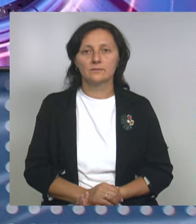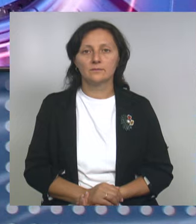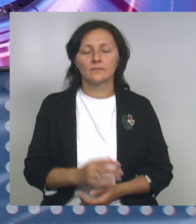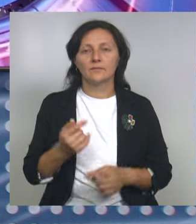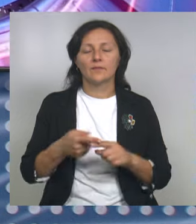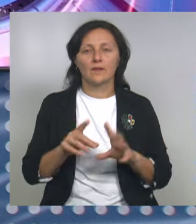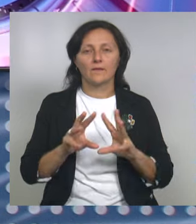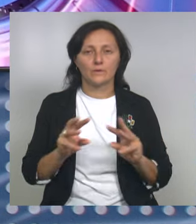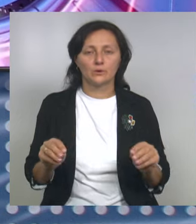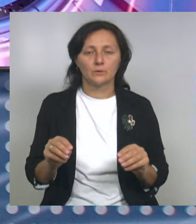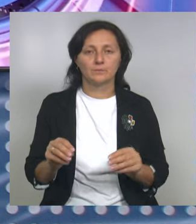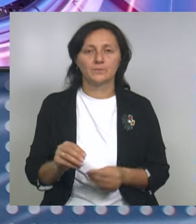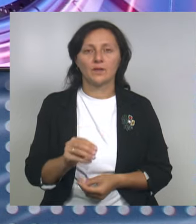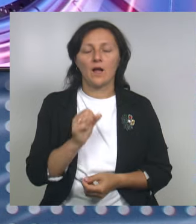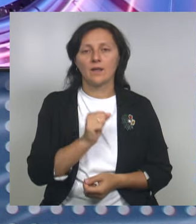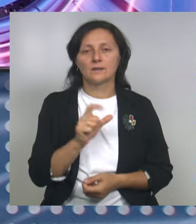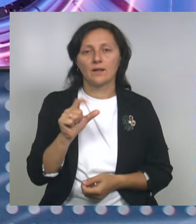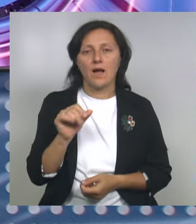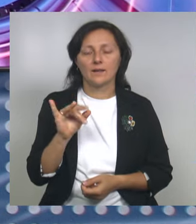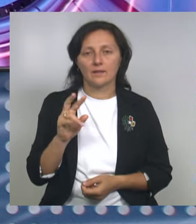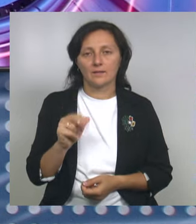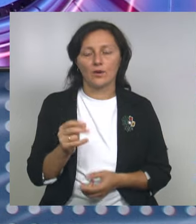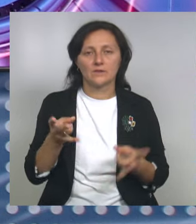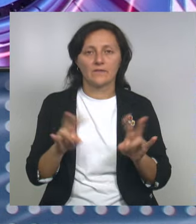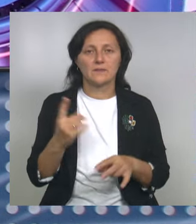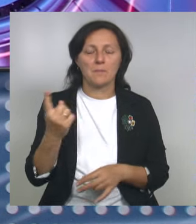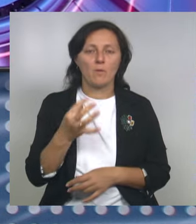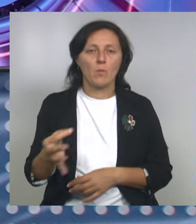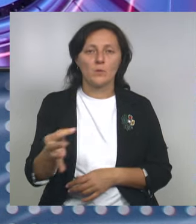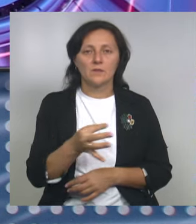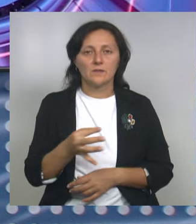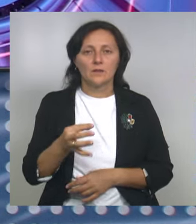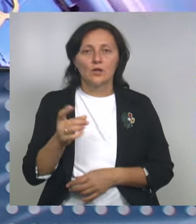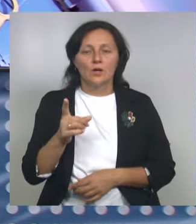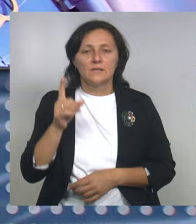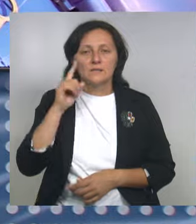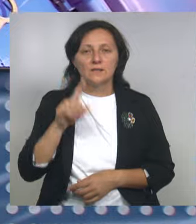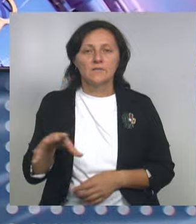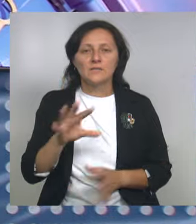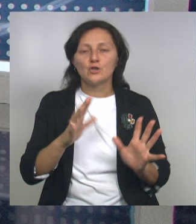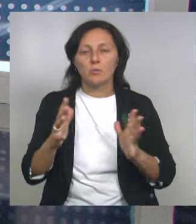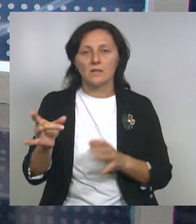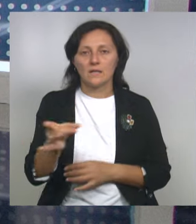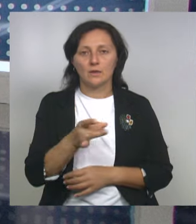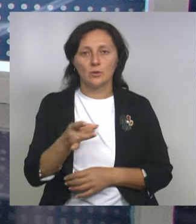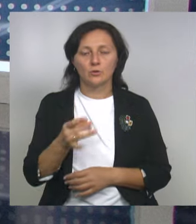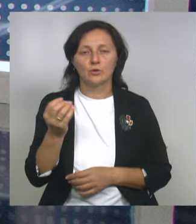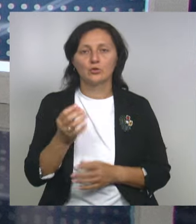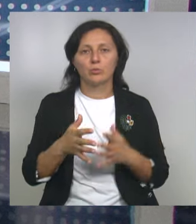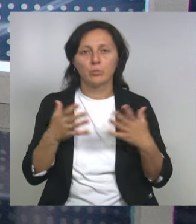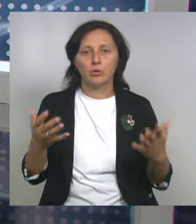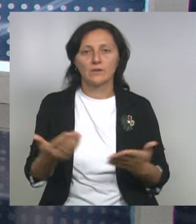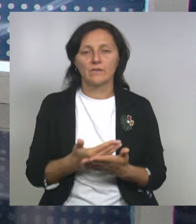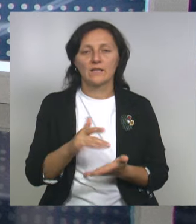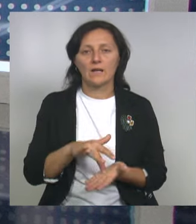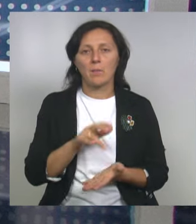этом пока все. Для вас работала Александра Харина. Оставайтесь с Первым областным, чтобы быть в курсе событий региона. Еще больше